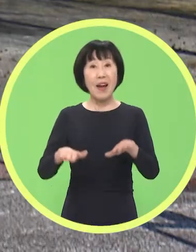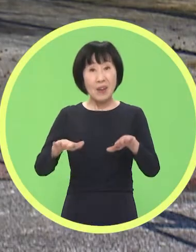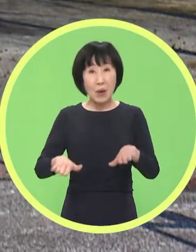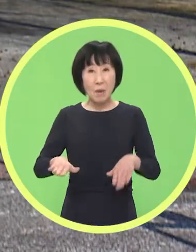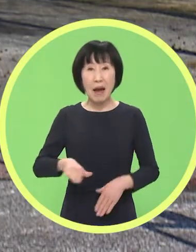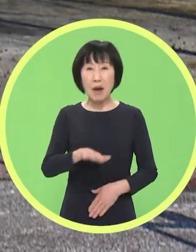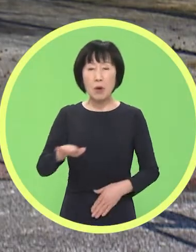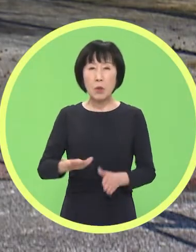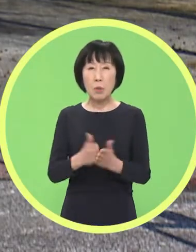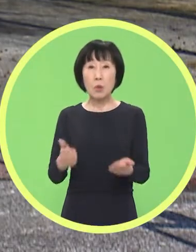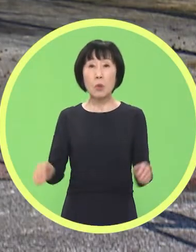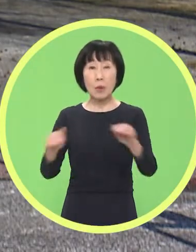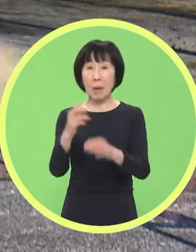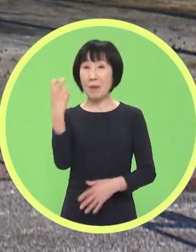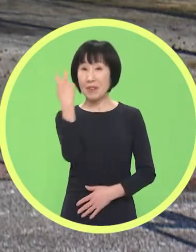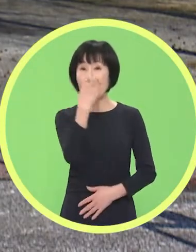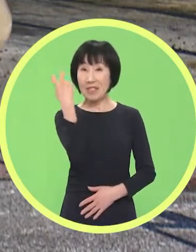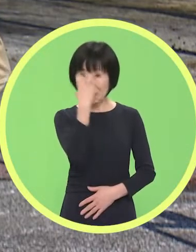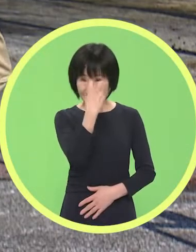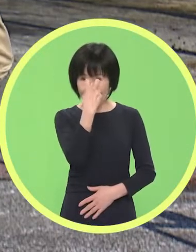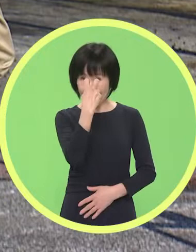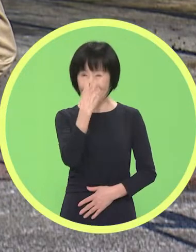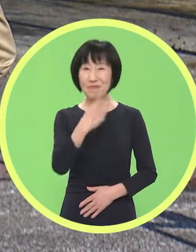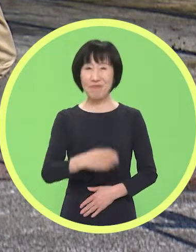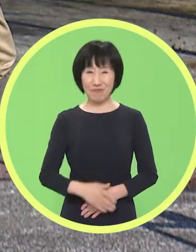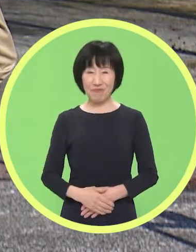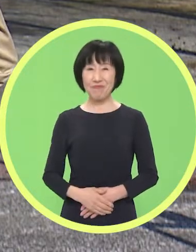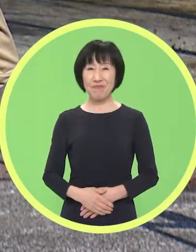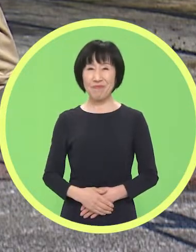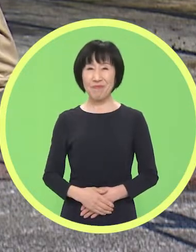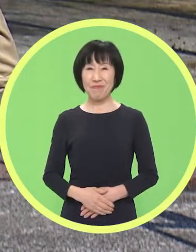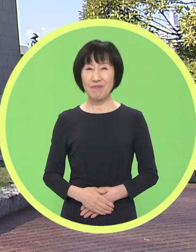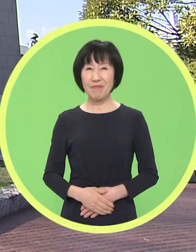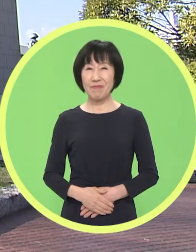今週は子ども図書館を調査します。